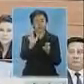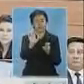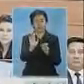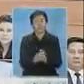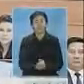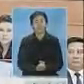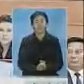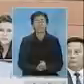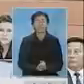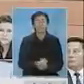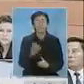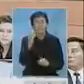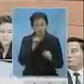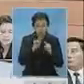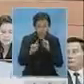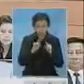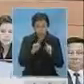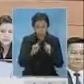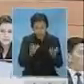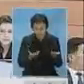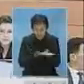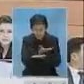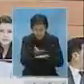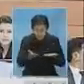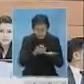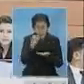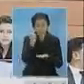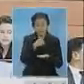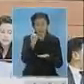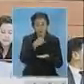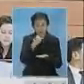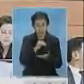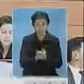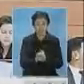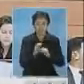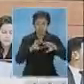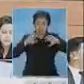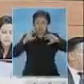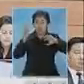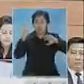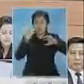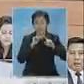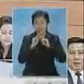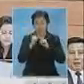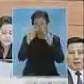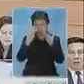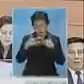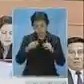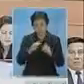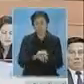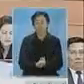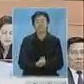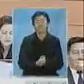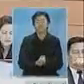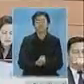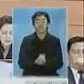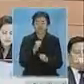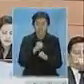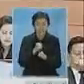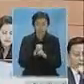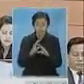เป็นเรื่องที่มีการพูดกันมาตลอดรัฐบาลชุดก่อนก็พูดเรื่องนี้อครับแต่มันไม่มีความ